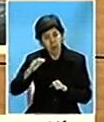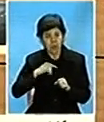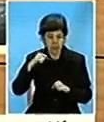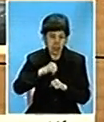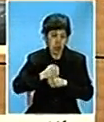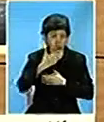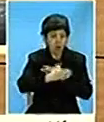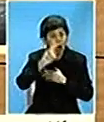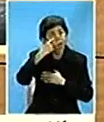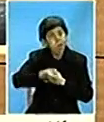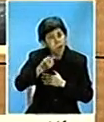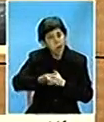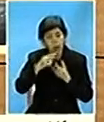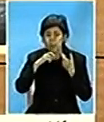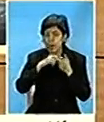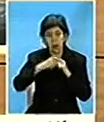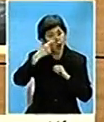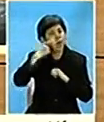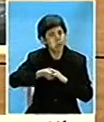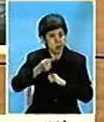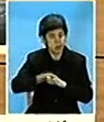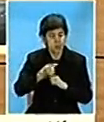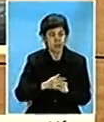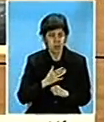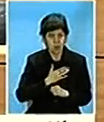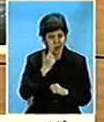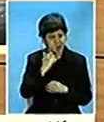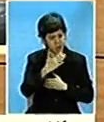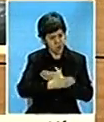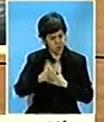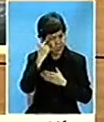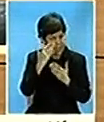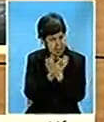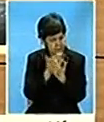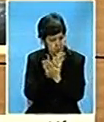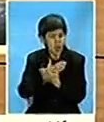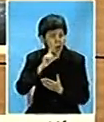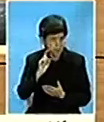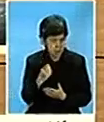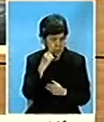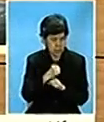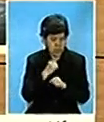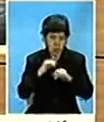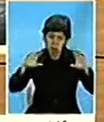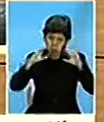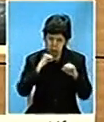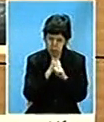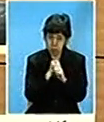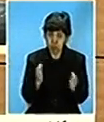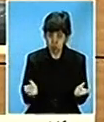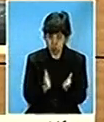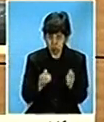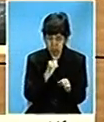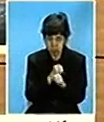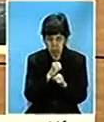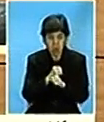ถไฟยังมีสภาพไม่แตกต่างไปจาก50ปีที่แล้วมาเพราะว่าการรถไฟน่าจะปรับตัวเองหรือว่ารัฐบาลน่าจะมีการส่งเสริมไม่มีการ